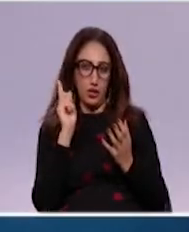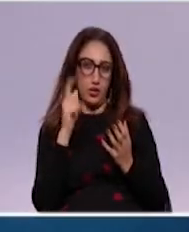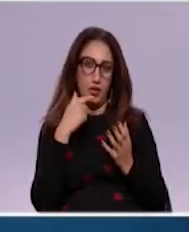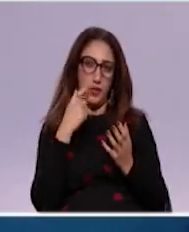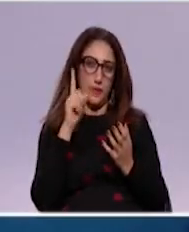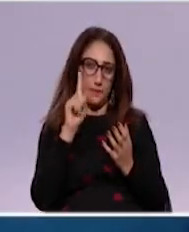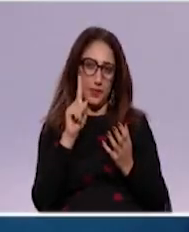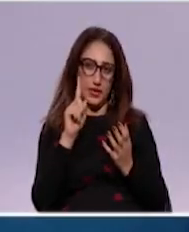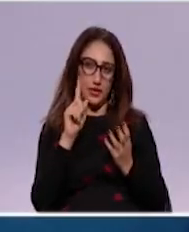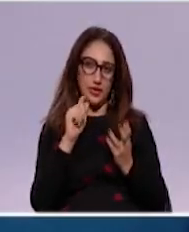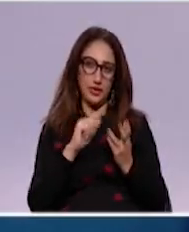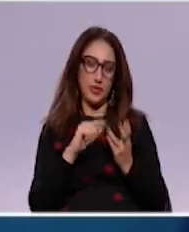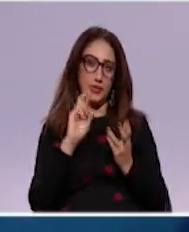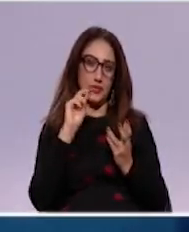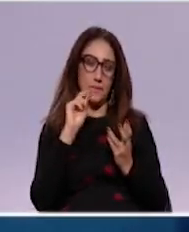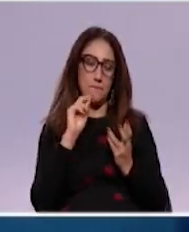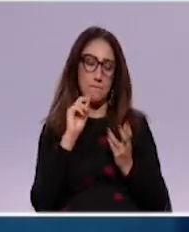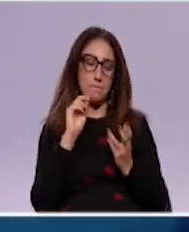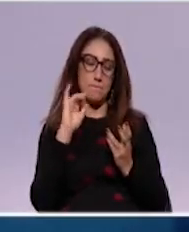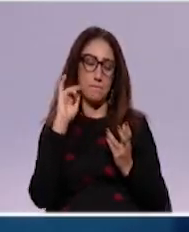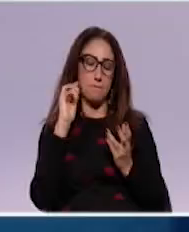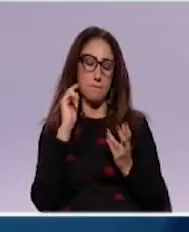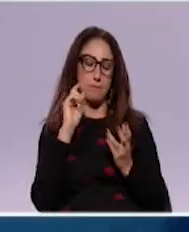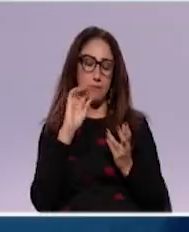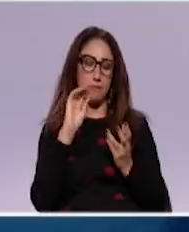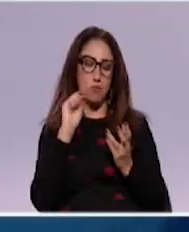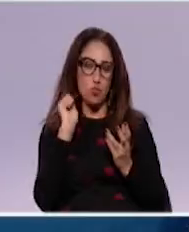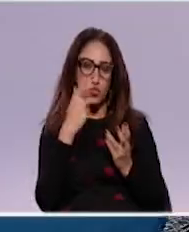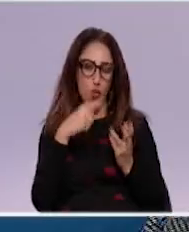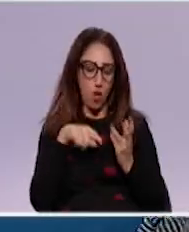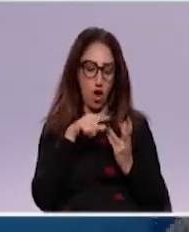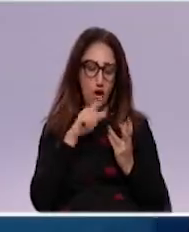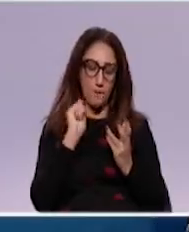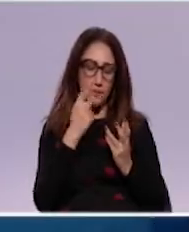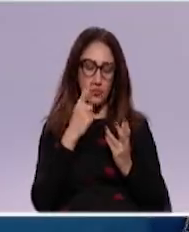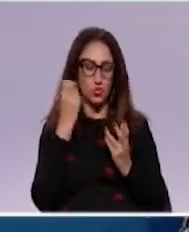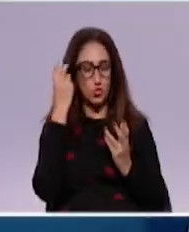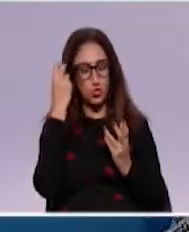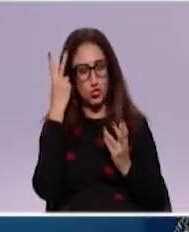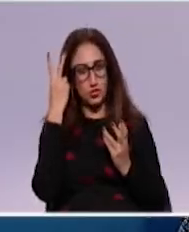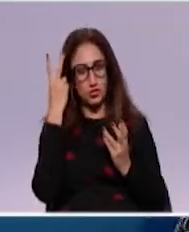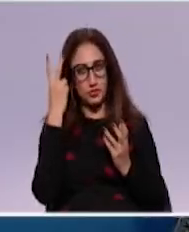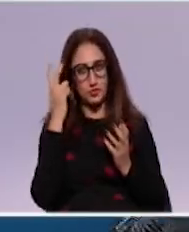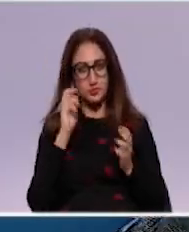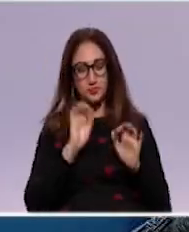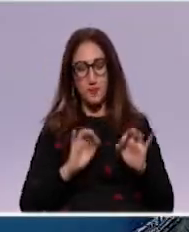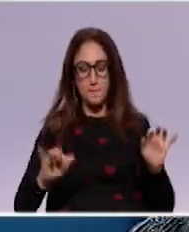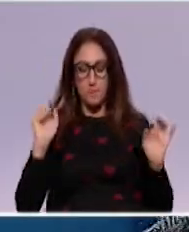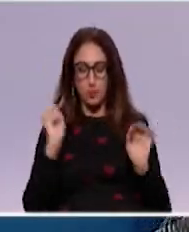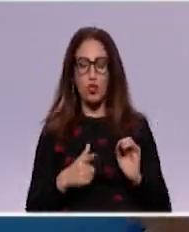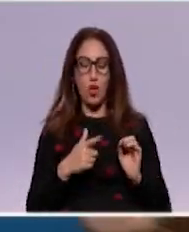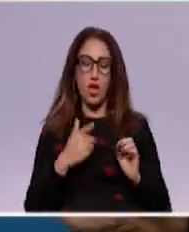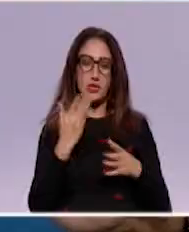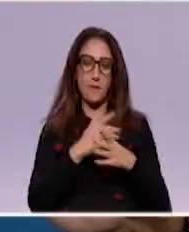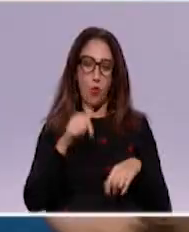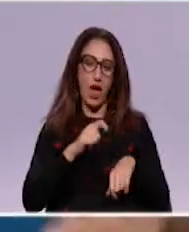Rhythmic African Poetry واحد بيقول شعر على ايقاعات افريقي لكن ده